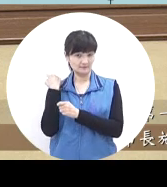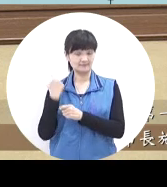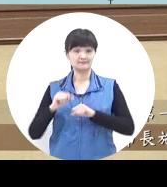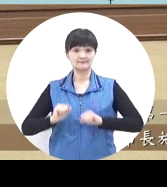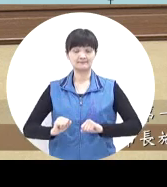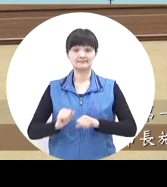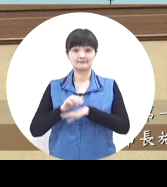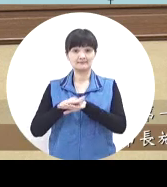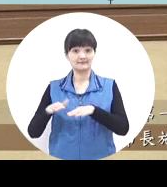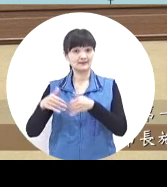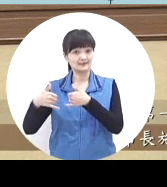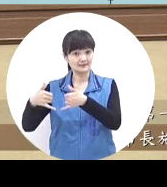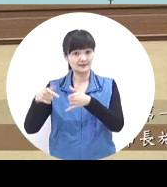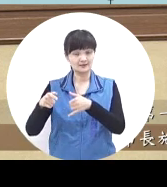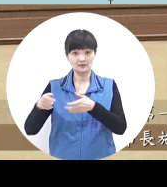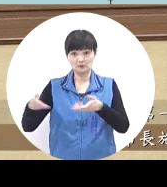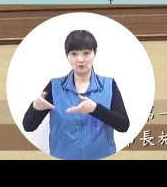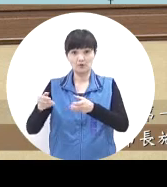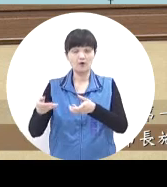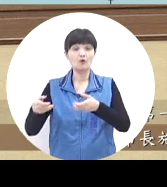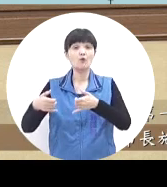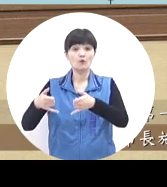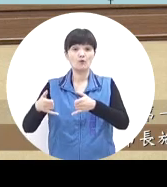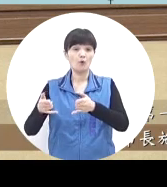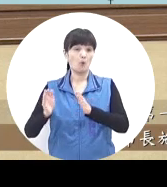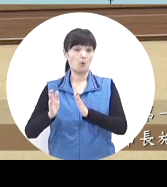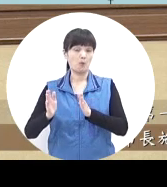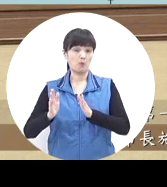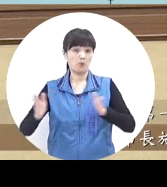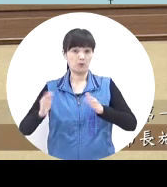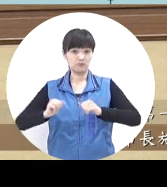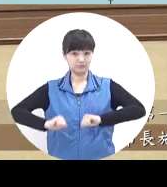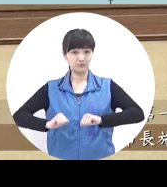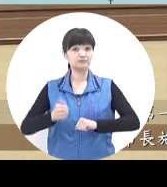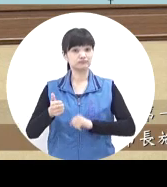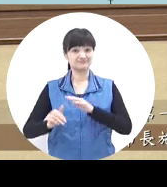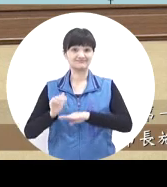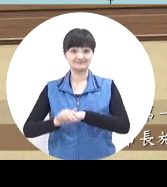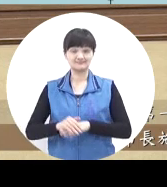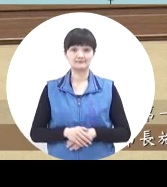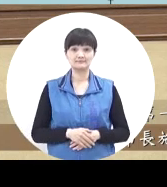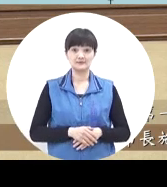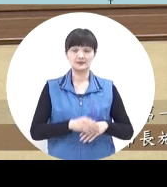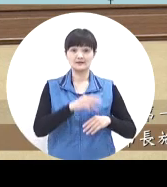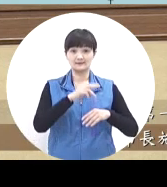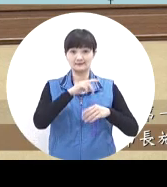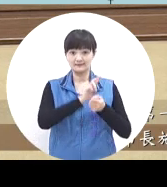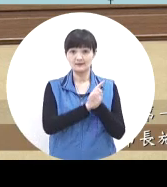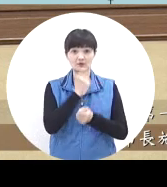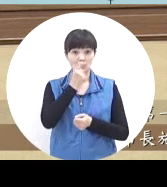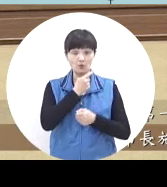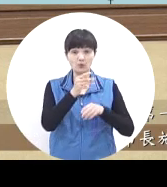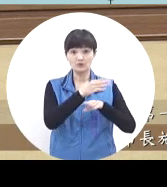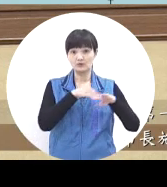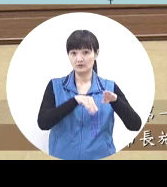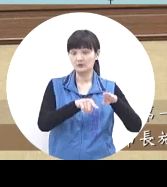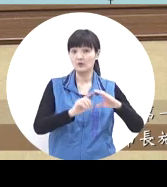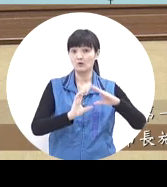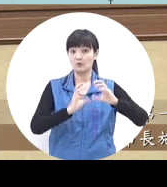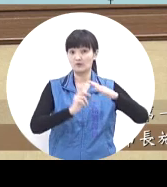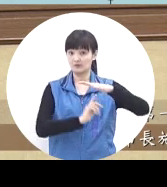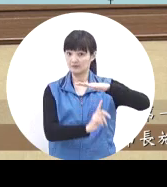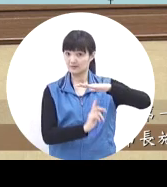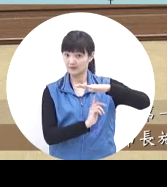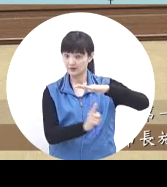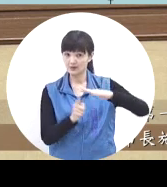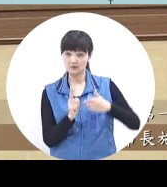工程已经完成了。至于林口交流道的国一南出北入的可行性评估报告，